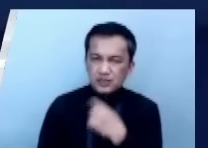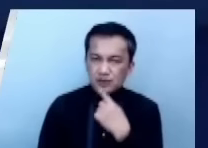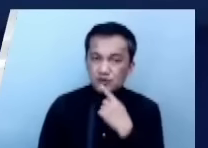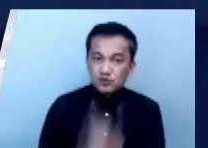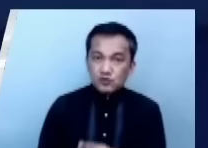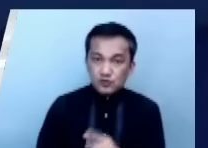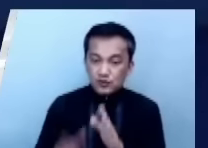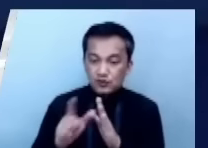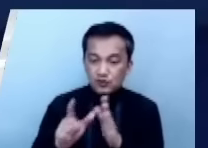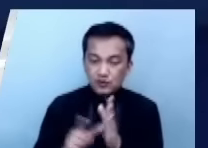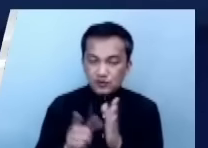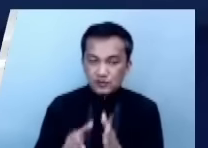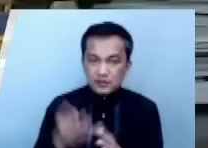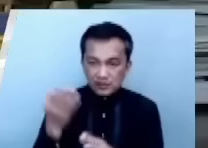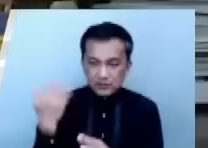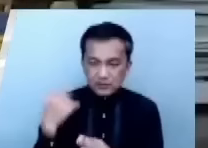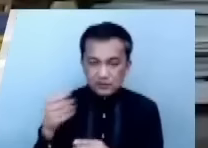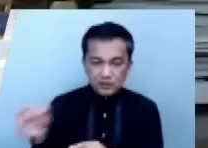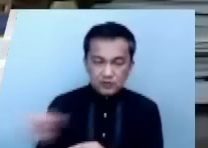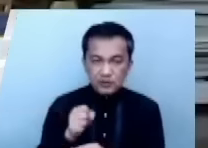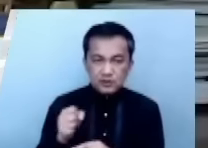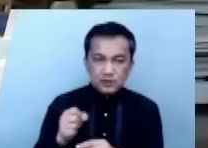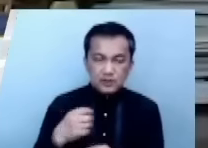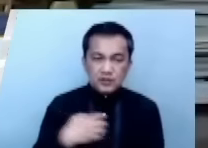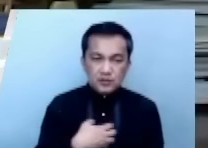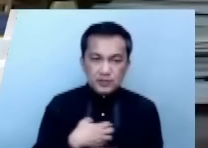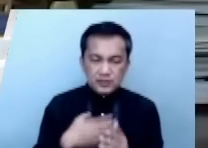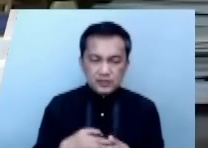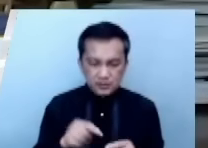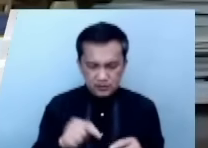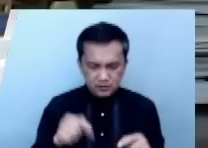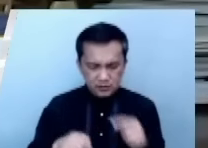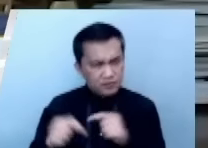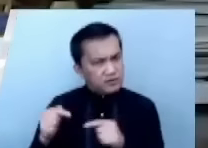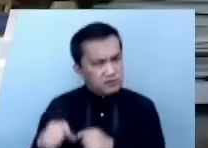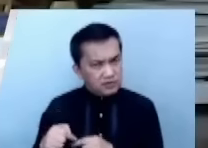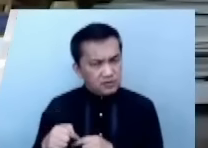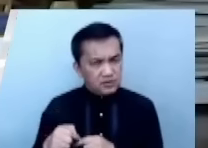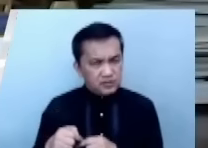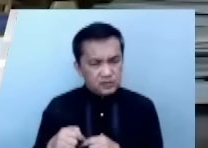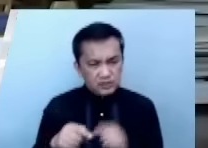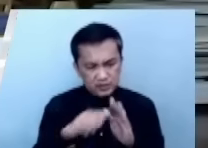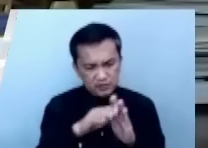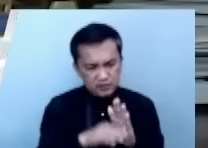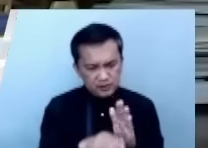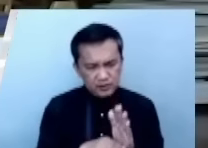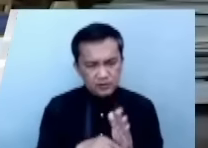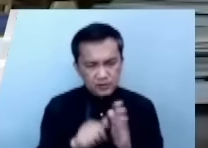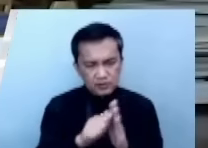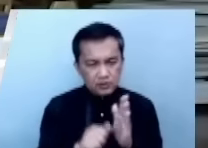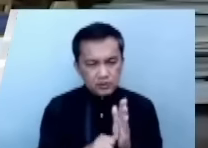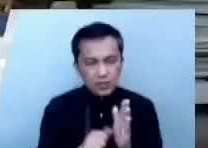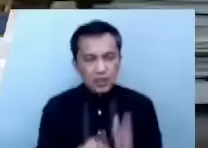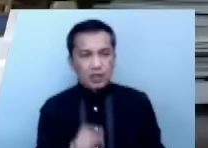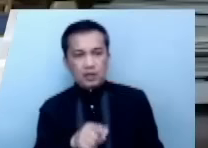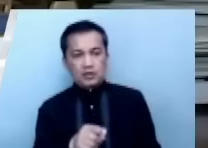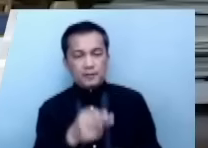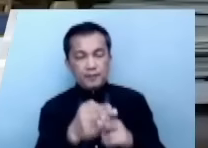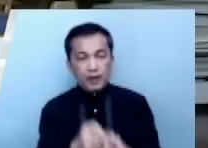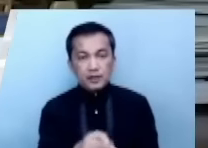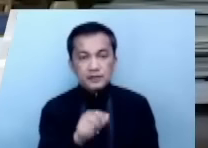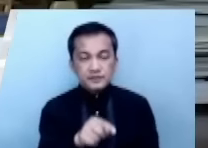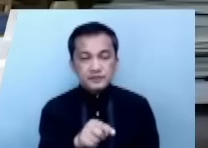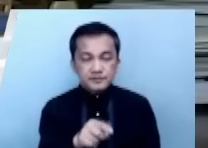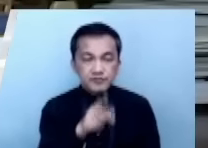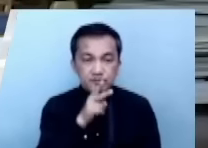na previously nakuha nitong mga komplainan. Tinitrace niya, tiningnan niya doon sa role of attorneys. And it turned out na itong pangalan nitong suspect na